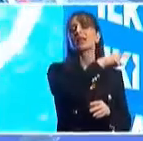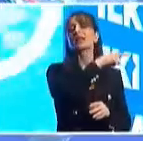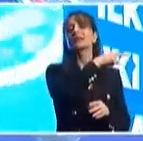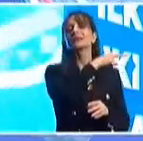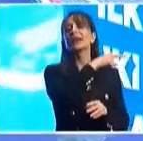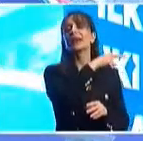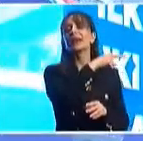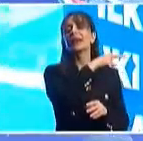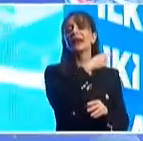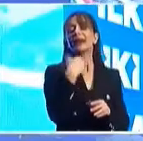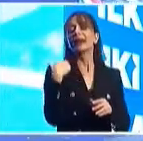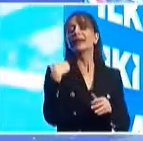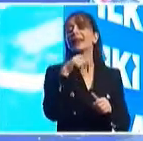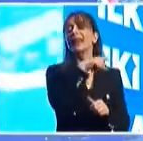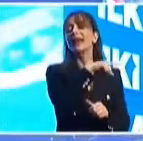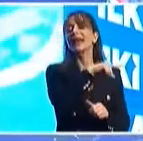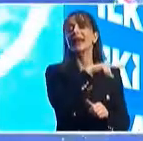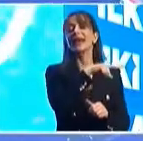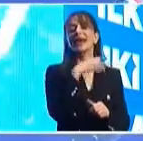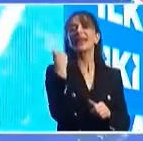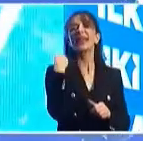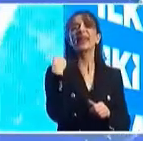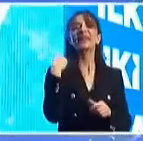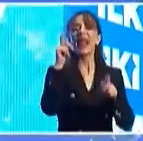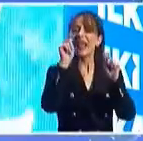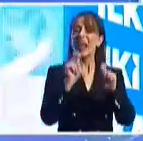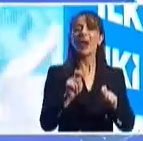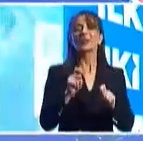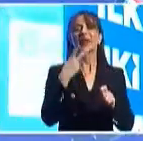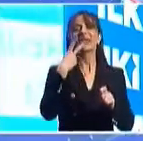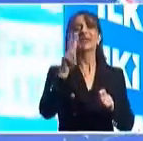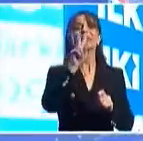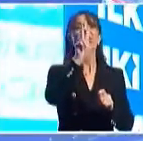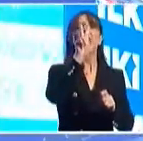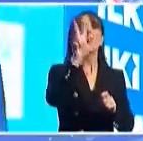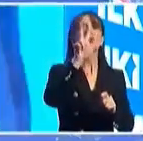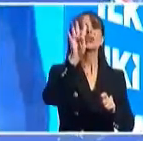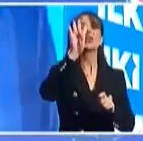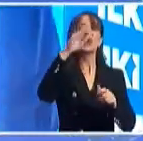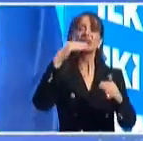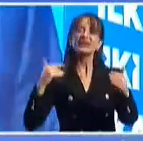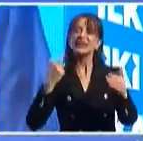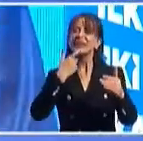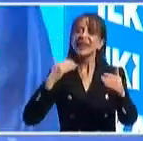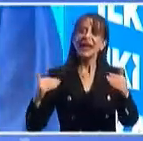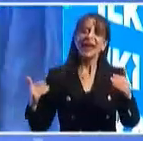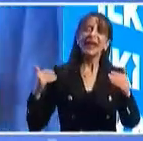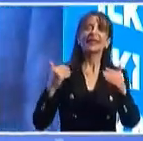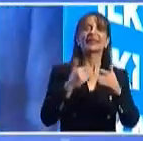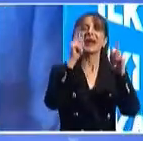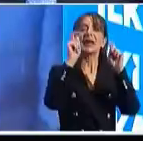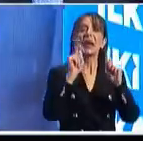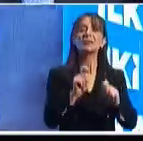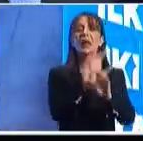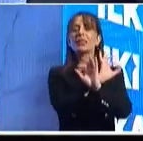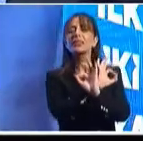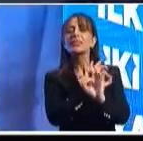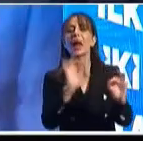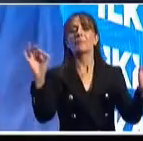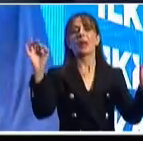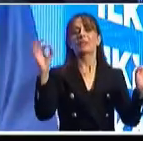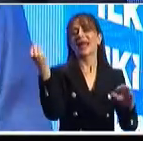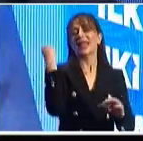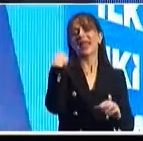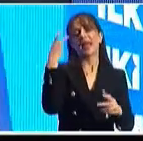yine burada yeni yapacağımız 2034'e kadar yapacağımız, tamamlayacağımız